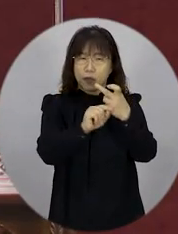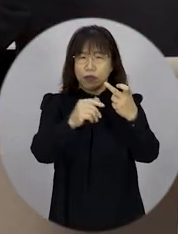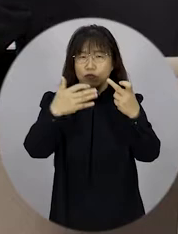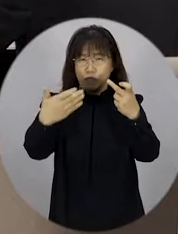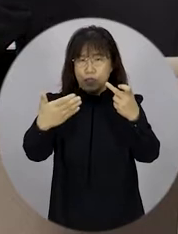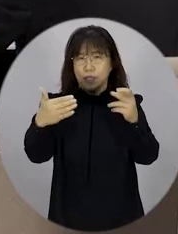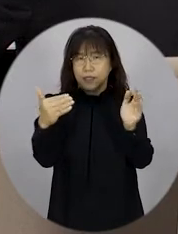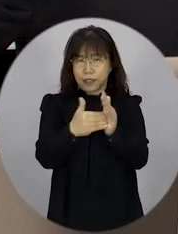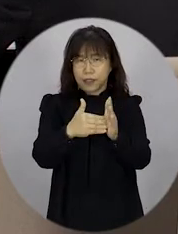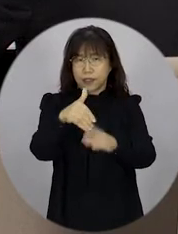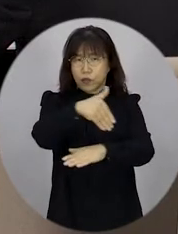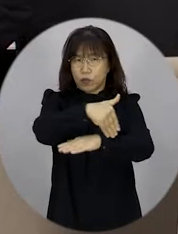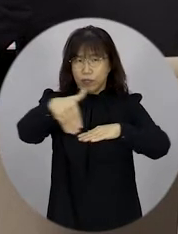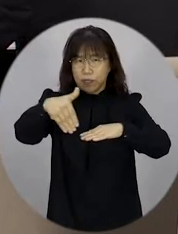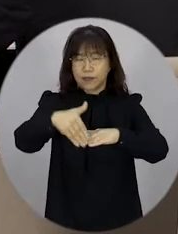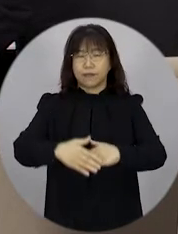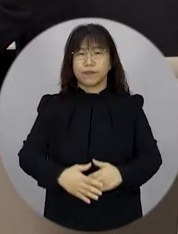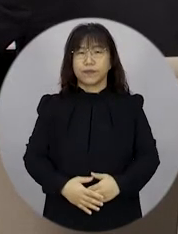본회의로 마무리될 예정입니다.